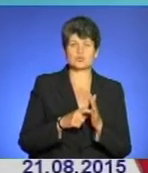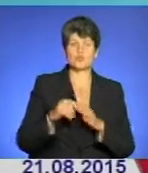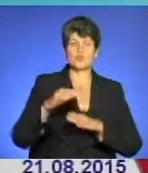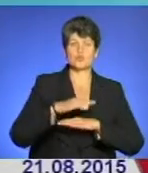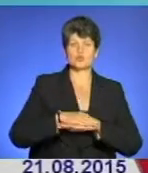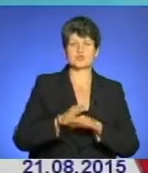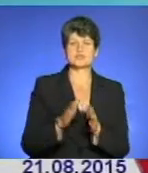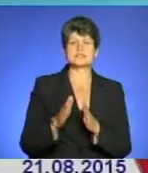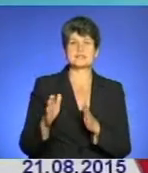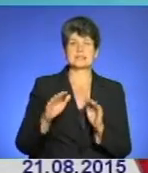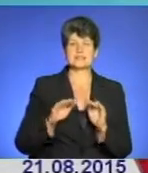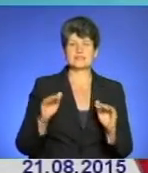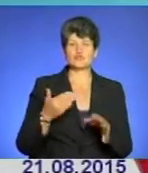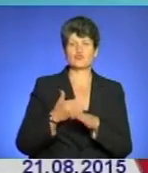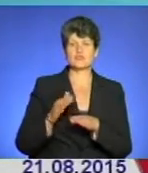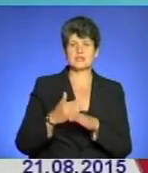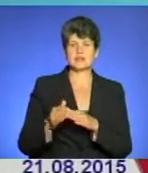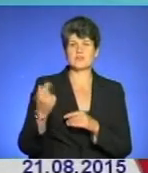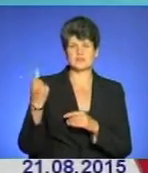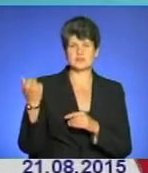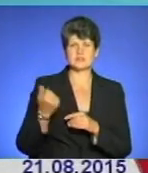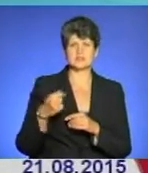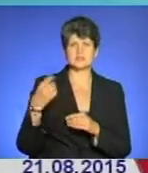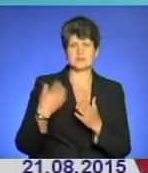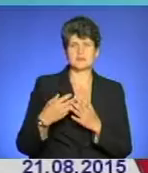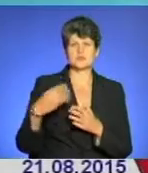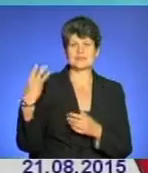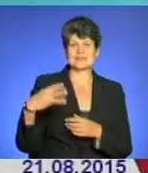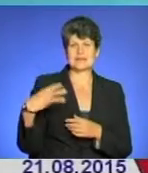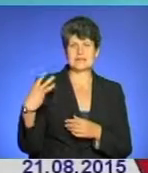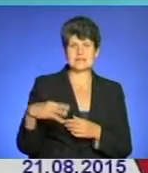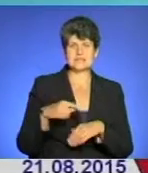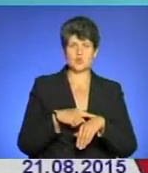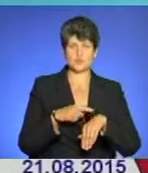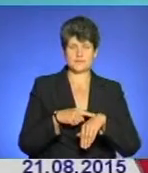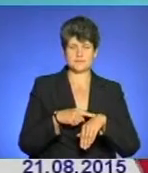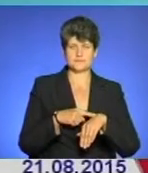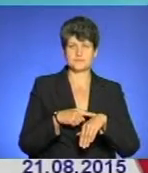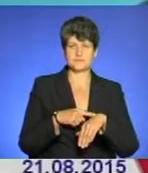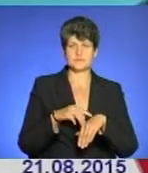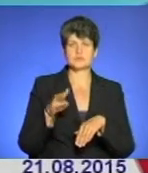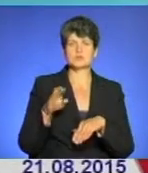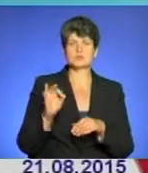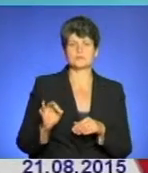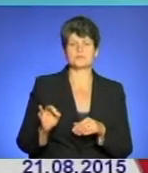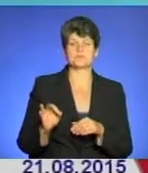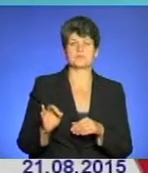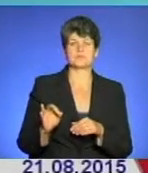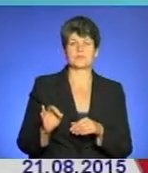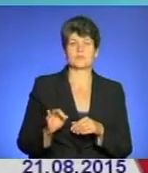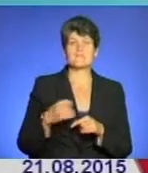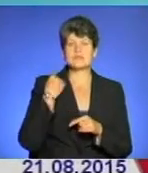класно-урочній системі на дитину виділяється в тиждень приблизно 30 годин, то в